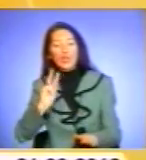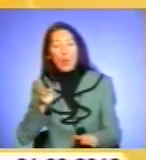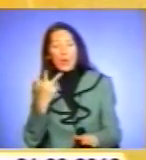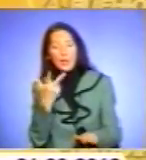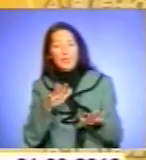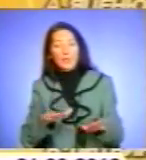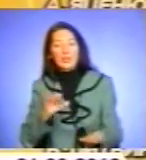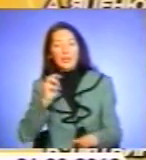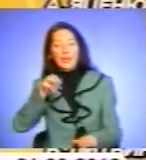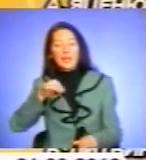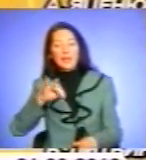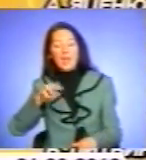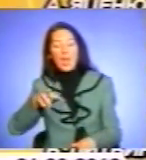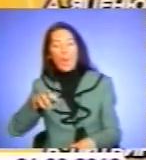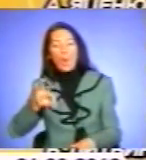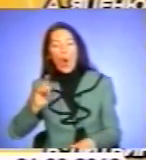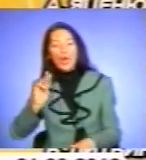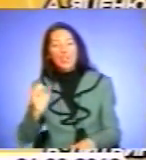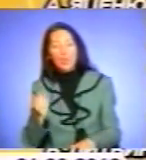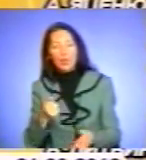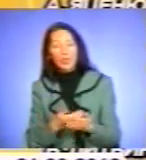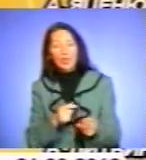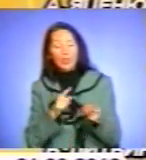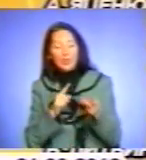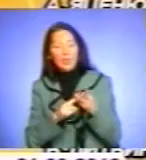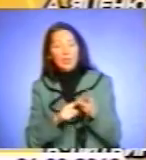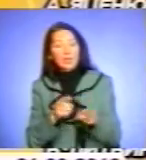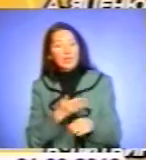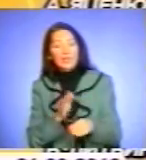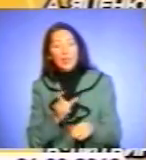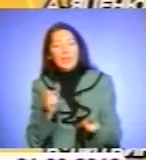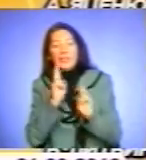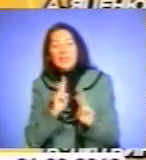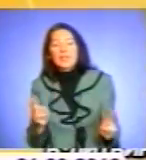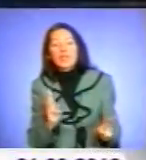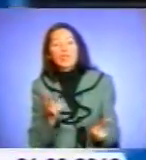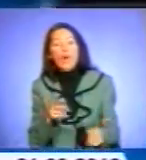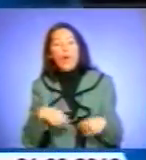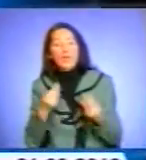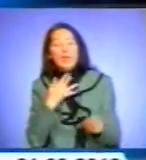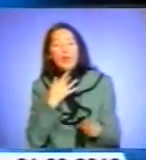10,9%. Близько третини виборців заявляють, що не знають, за якого кандидата віддали б свій голос та чи взагалі прийшли б на вибори.